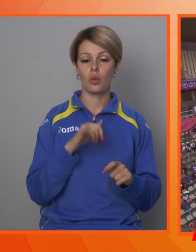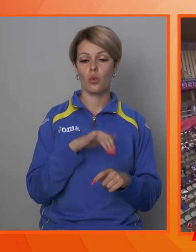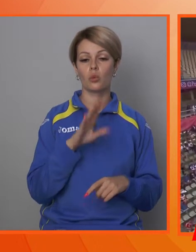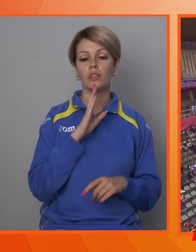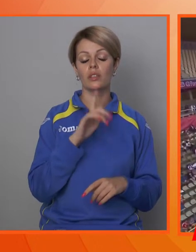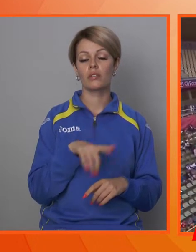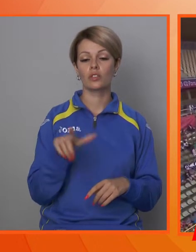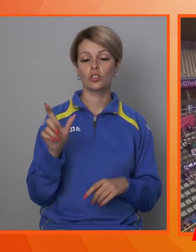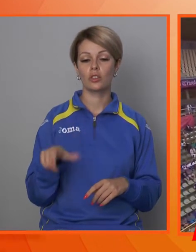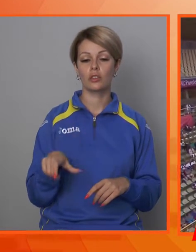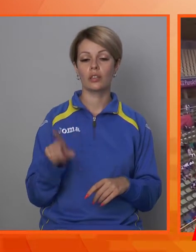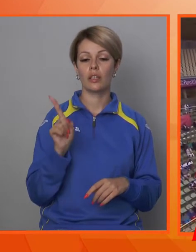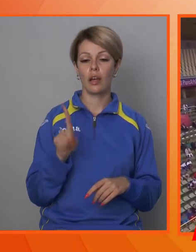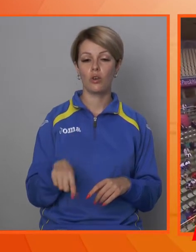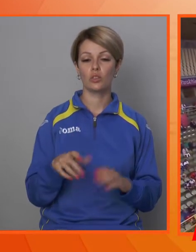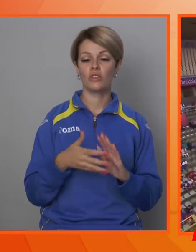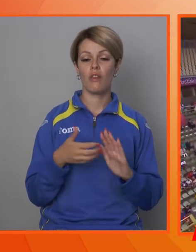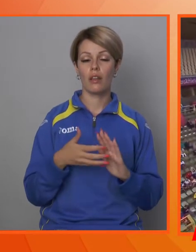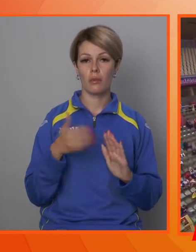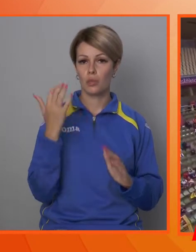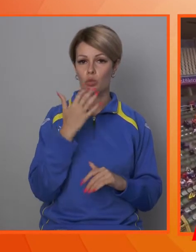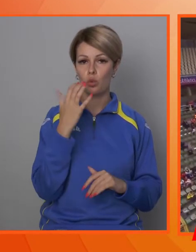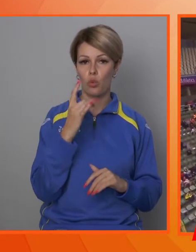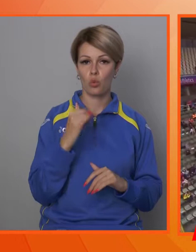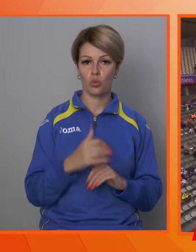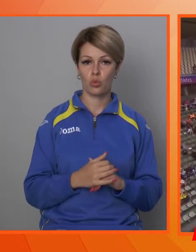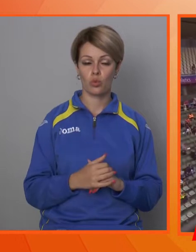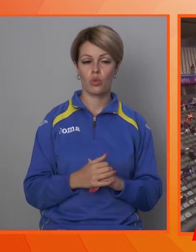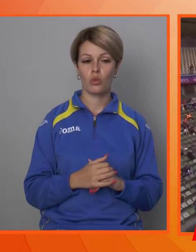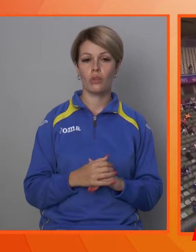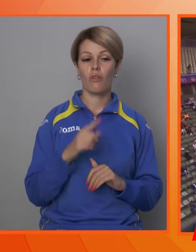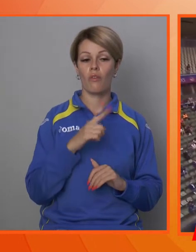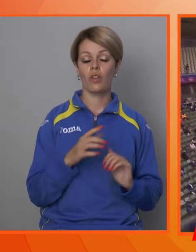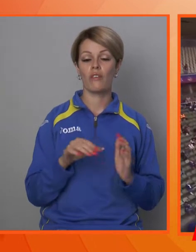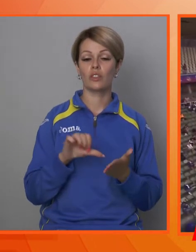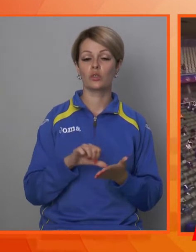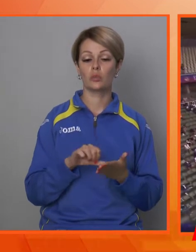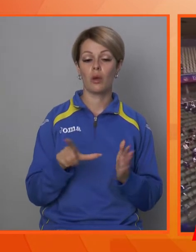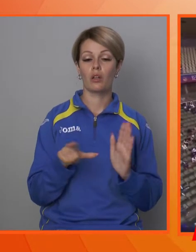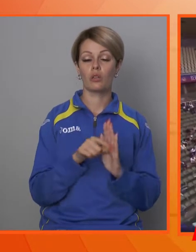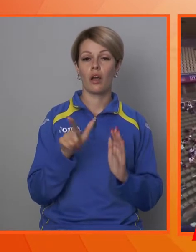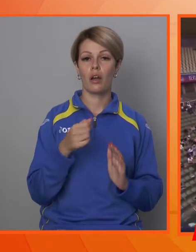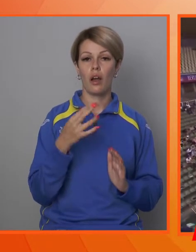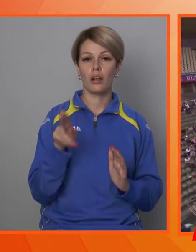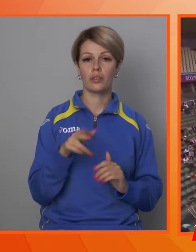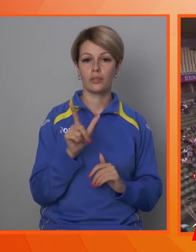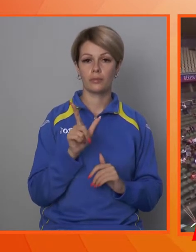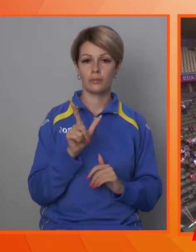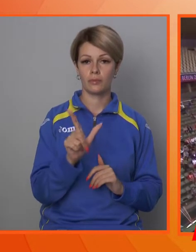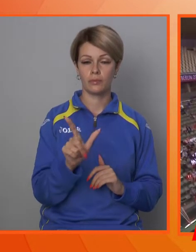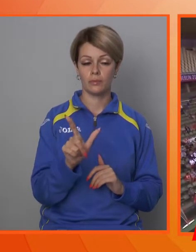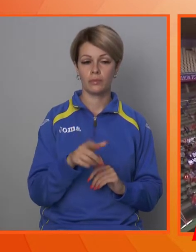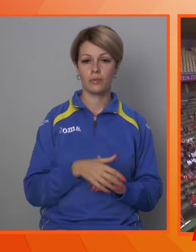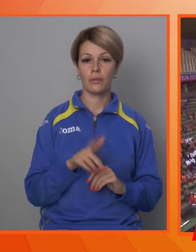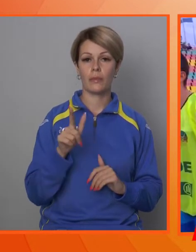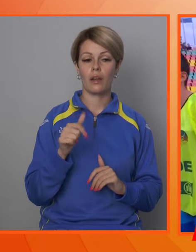дівчат також з вадами зору. Значить, вони виступають з гайдом. Гайд